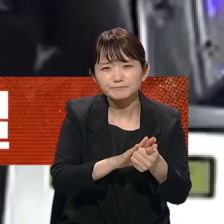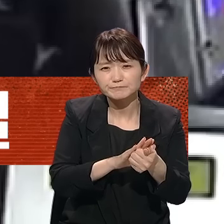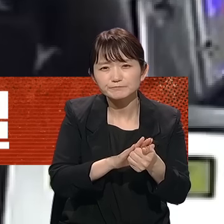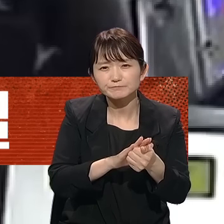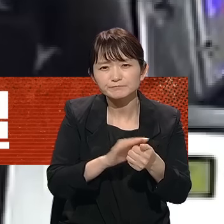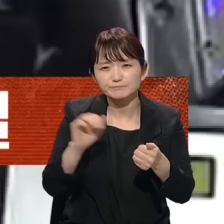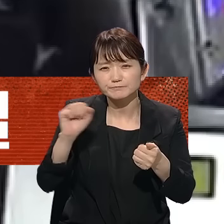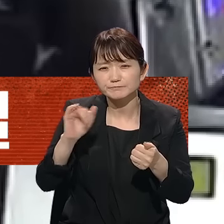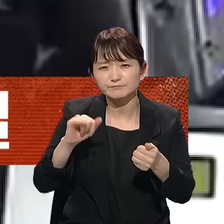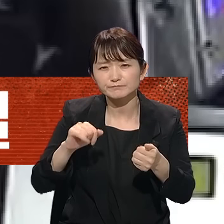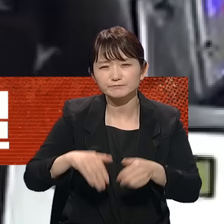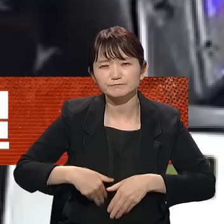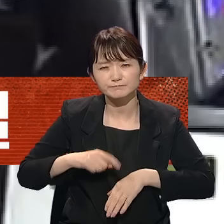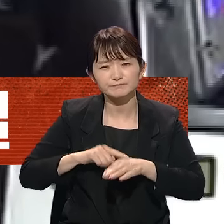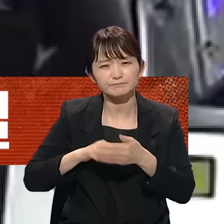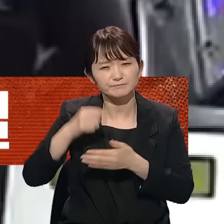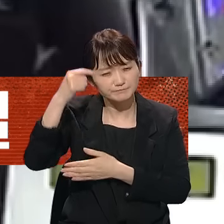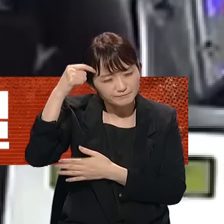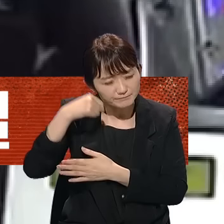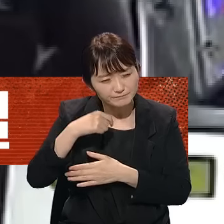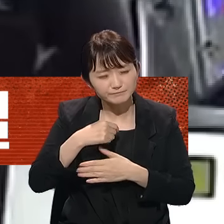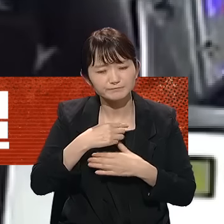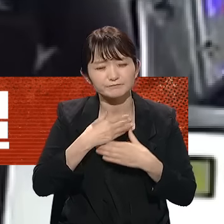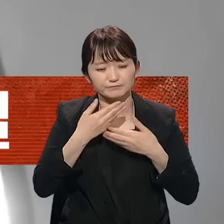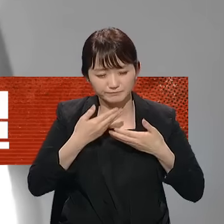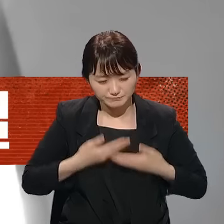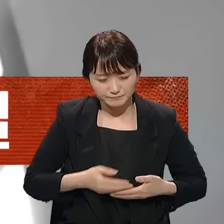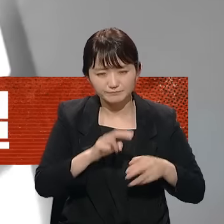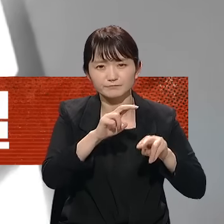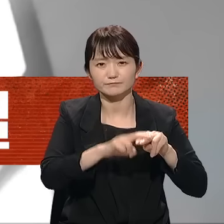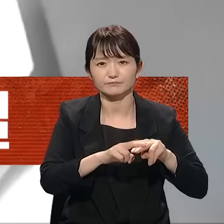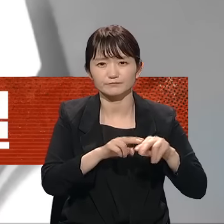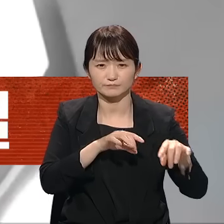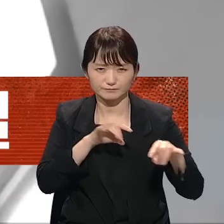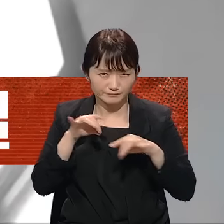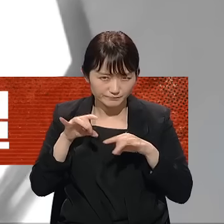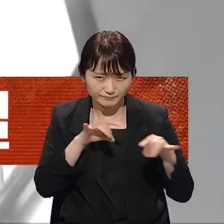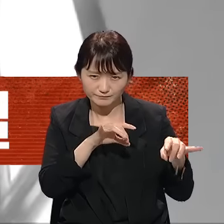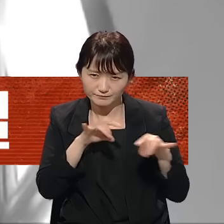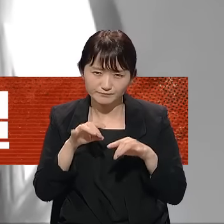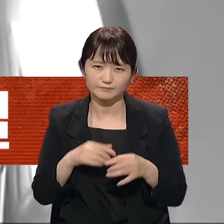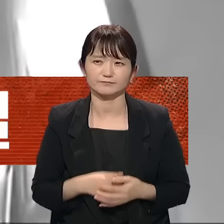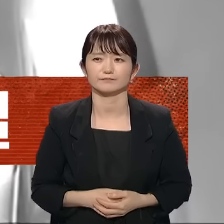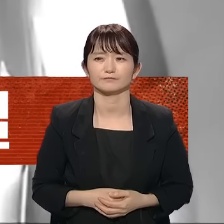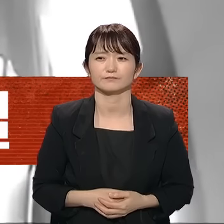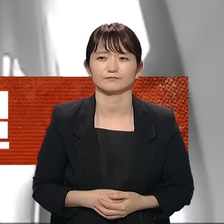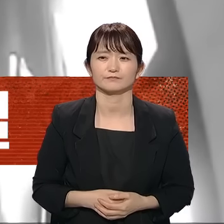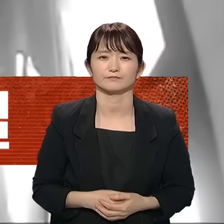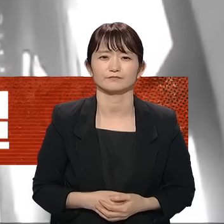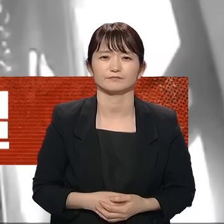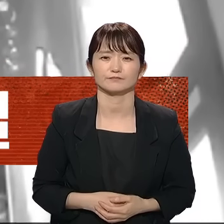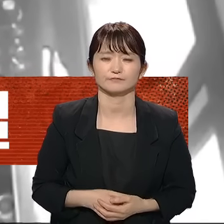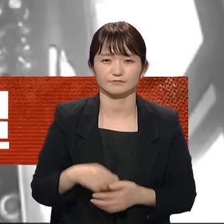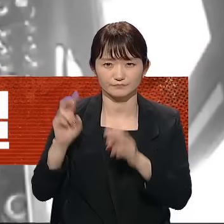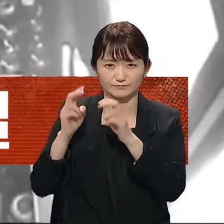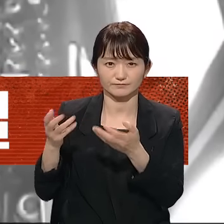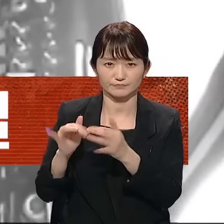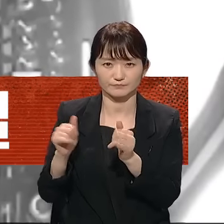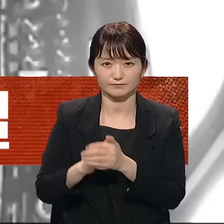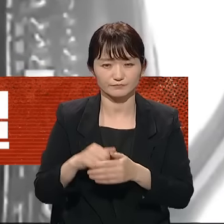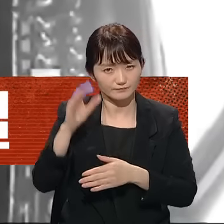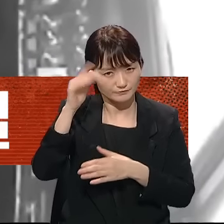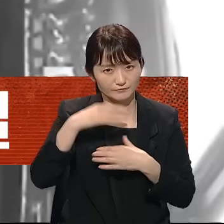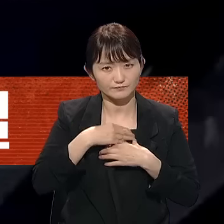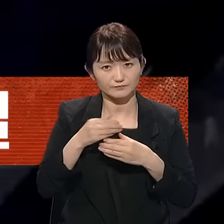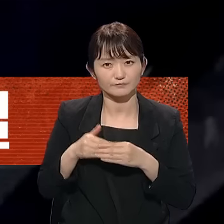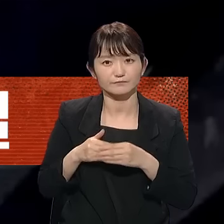마음을 느꼈는지 얌전하게 앉아있는데요. 이런 게 이신전심이라고 할까요? 훈훈하네요. 네, 곧 회사 직원이 강아지를